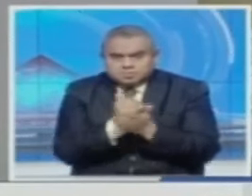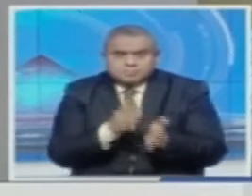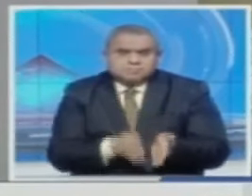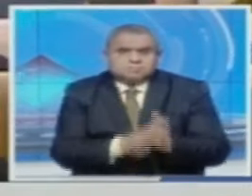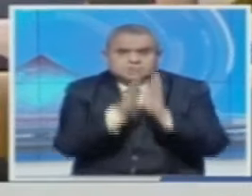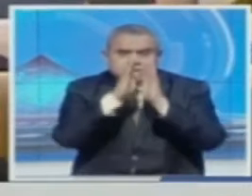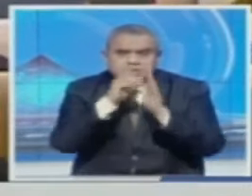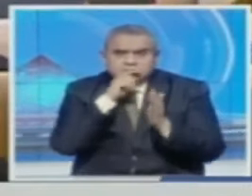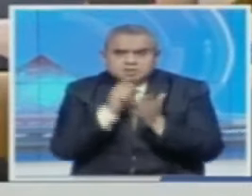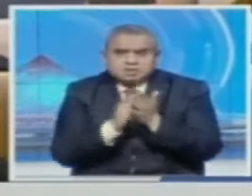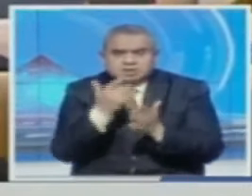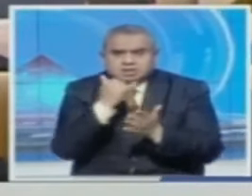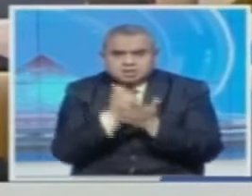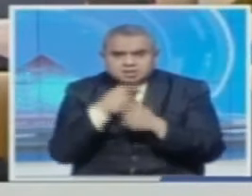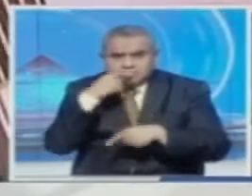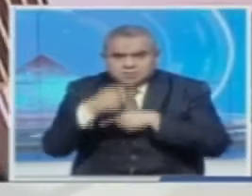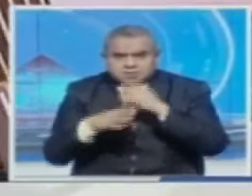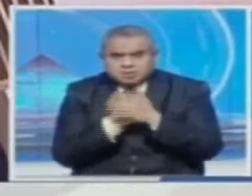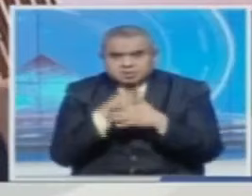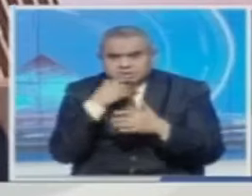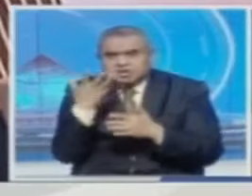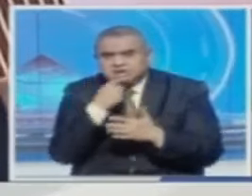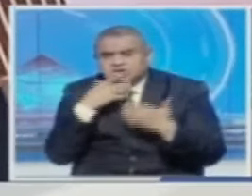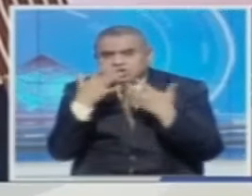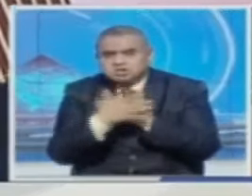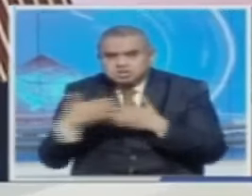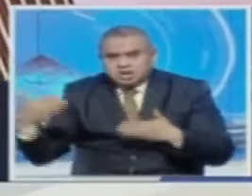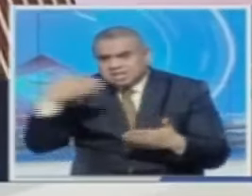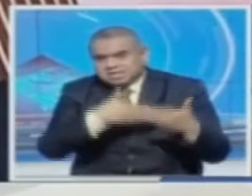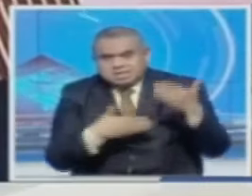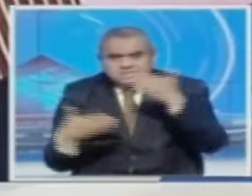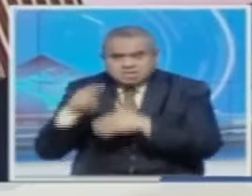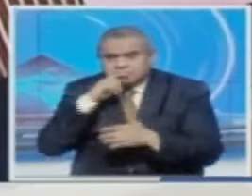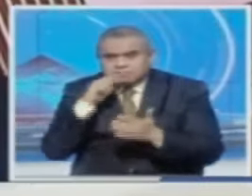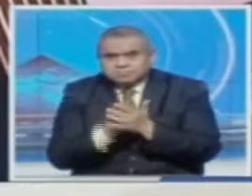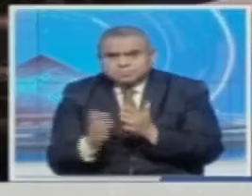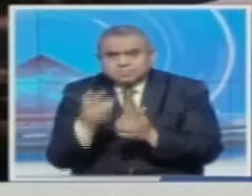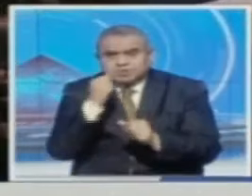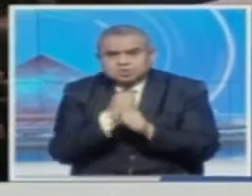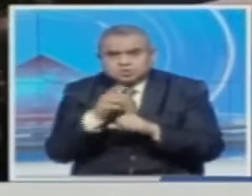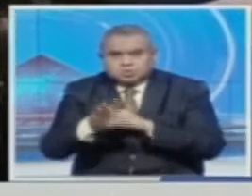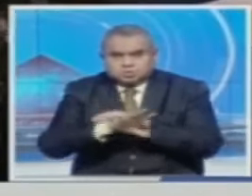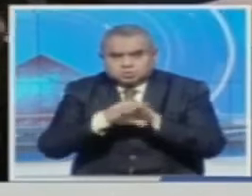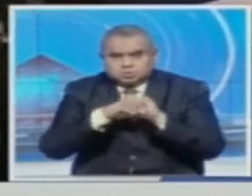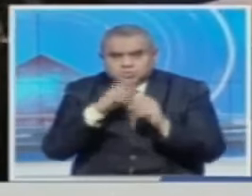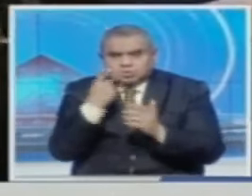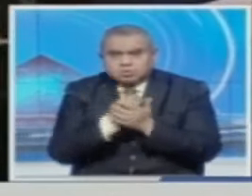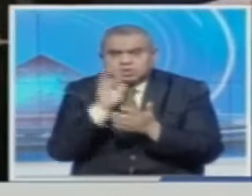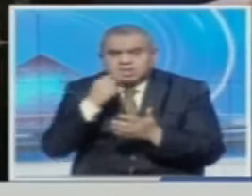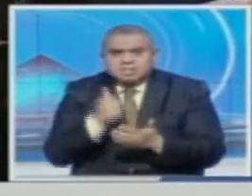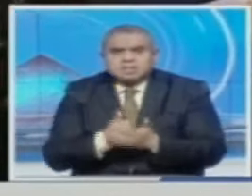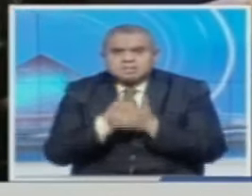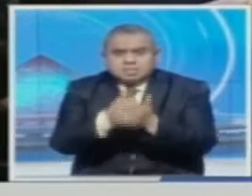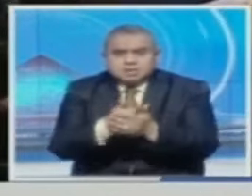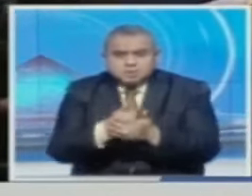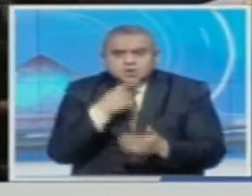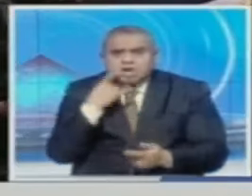ليس أجنبي ولا شركة متعددة الجنسيات، وألا تزيد قيمة التبرع عن 10%. وهذا